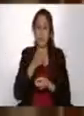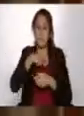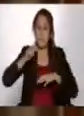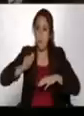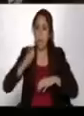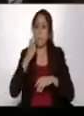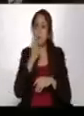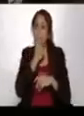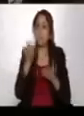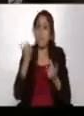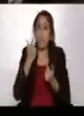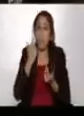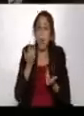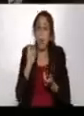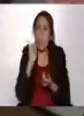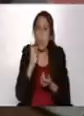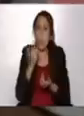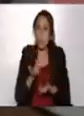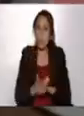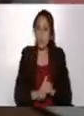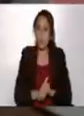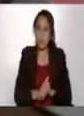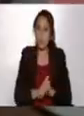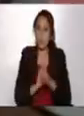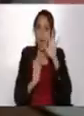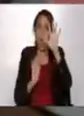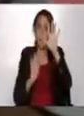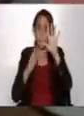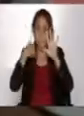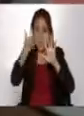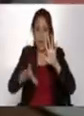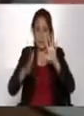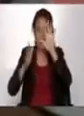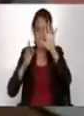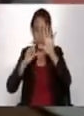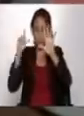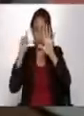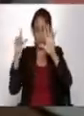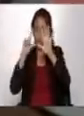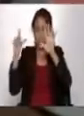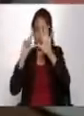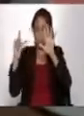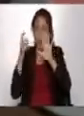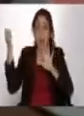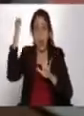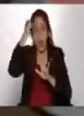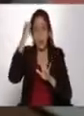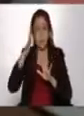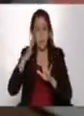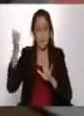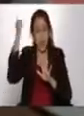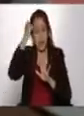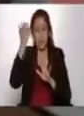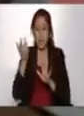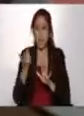خلوا جلسه سريه. انت تستغرب يا عمر، انت تستغرب بعد 5 شهور، بعد 5 شهور قلت ندم او ندمان. قال ايه